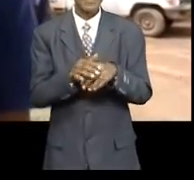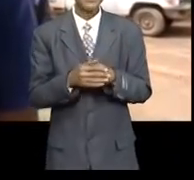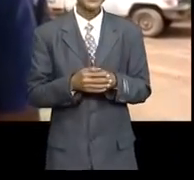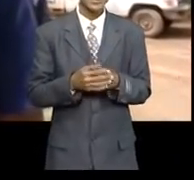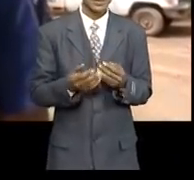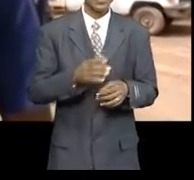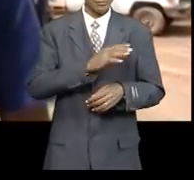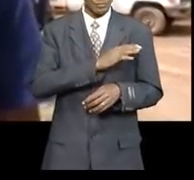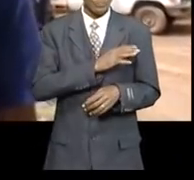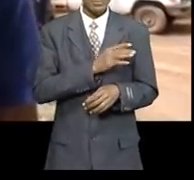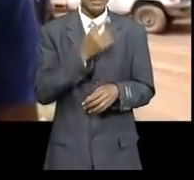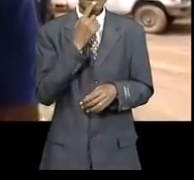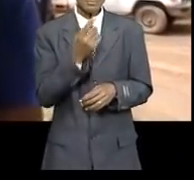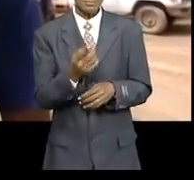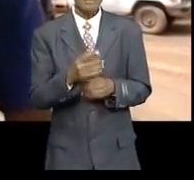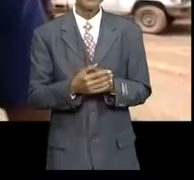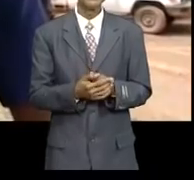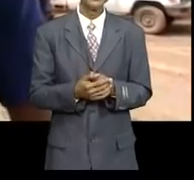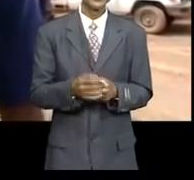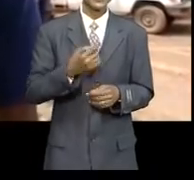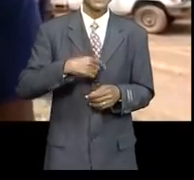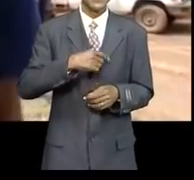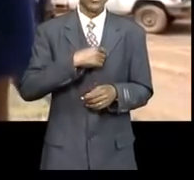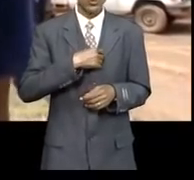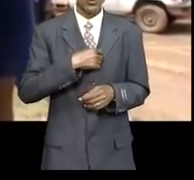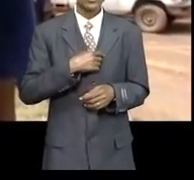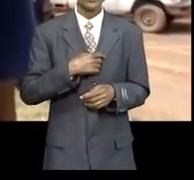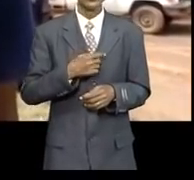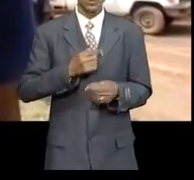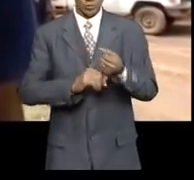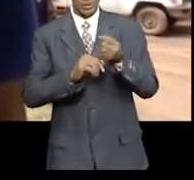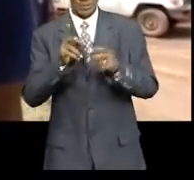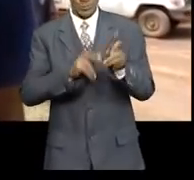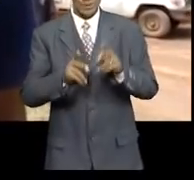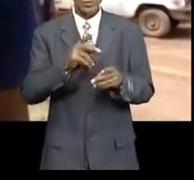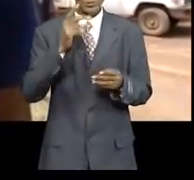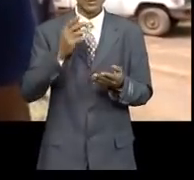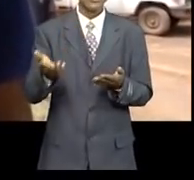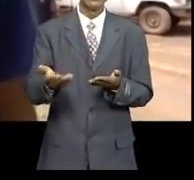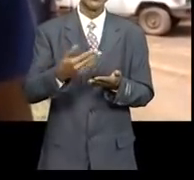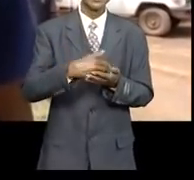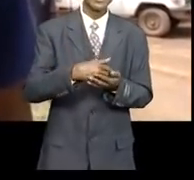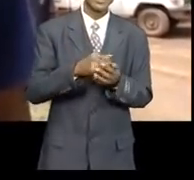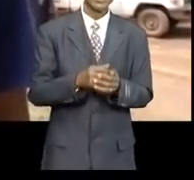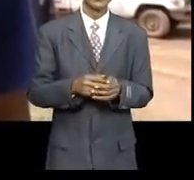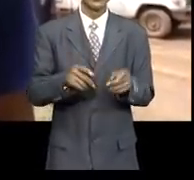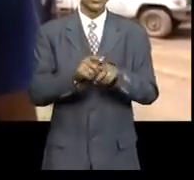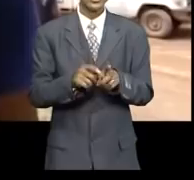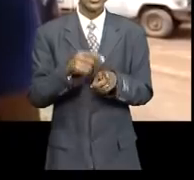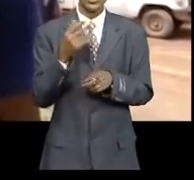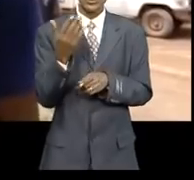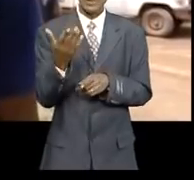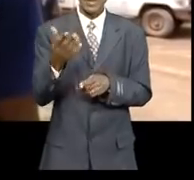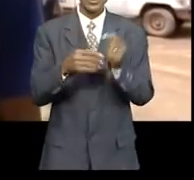mis à exercer aujourd'hui, afin que demain ou après-demain, tous les autres qui se traînent, qui traînent encore à